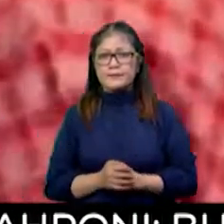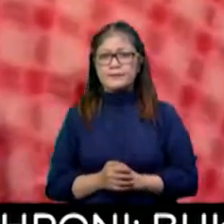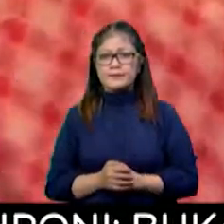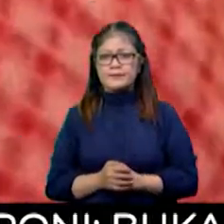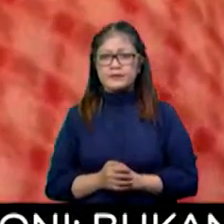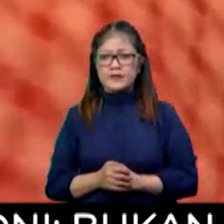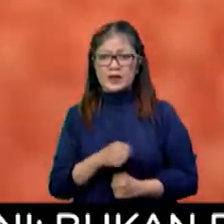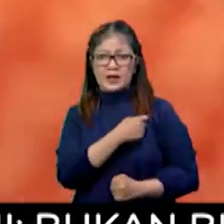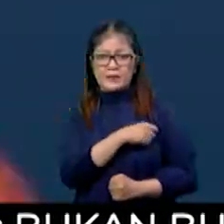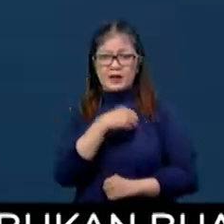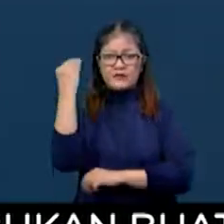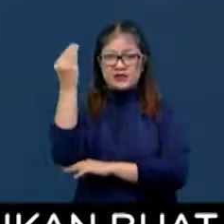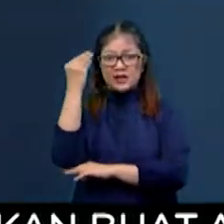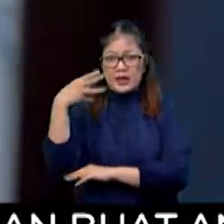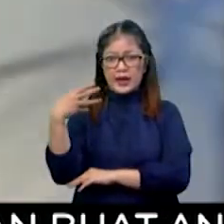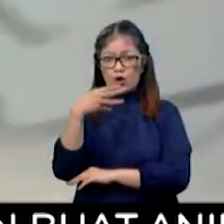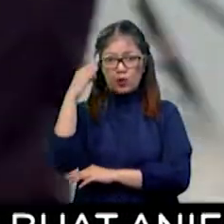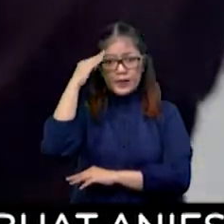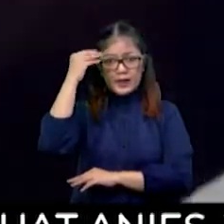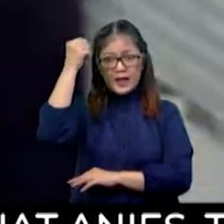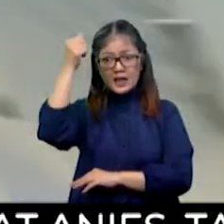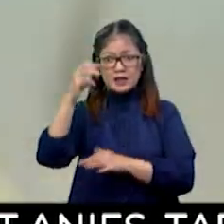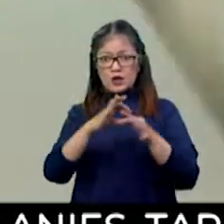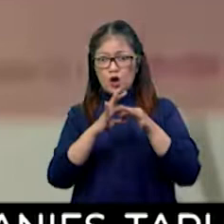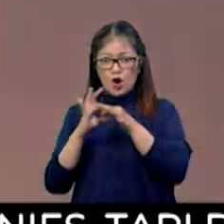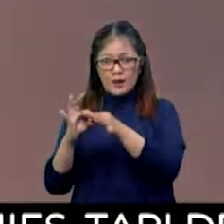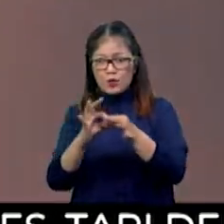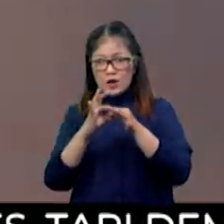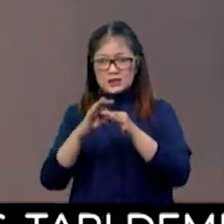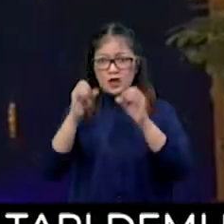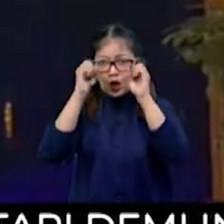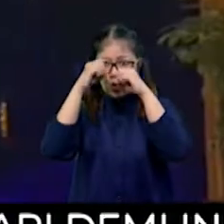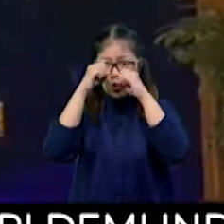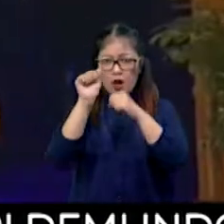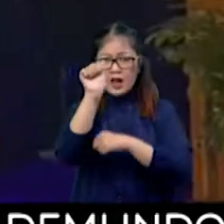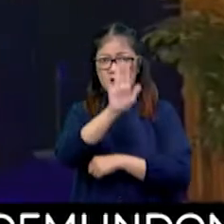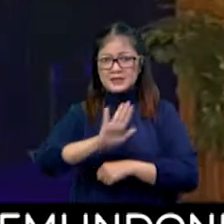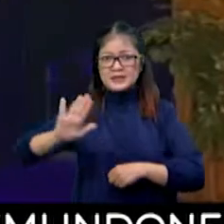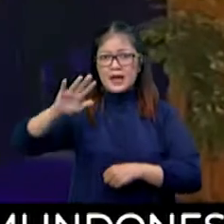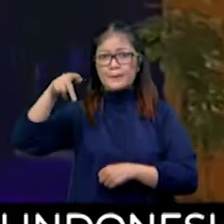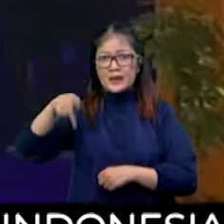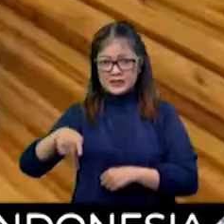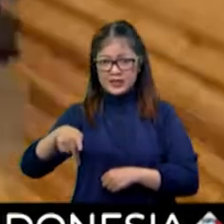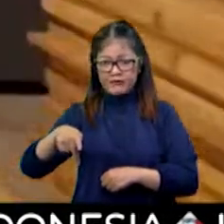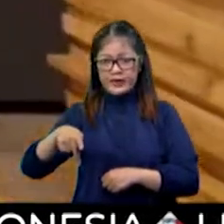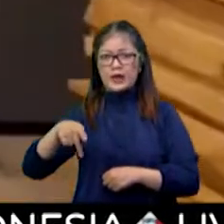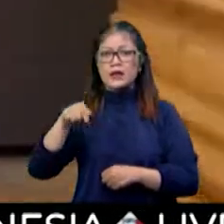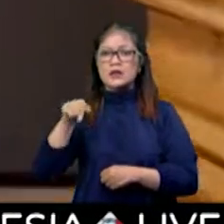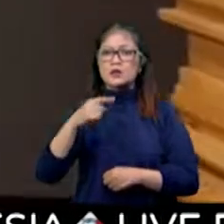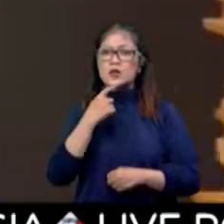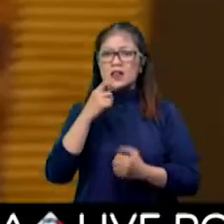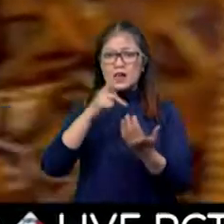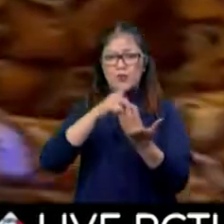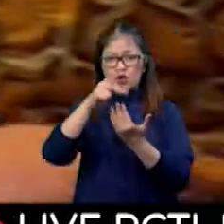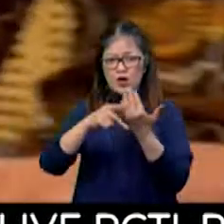Kementerian Pariwisata dan Ekonomi Kreatif berkolaborasi dengan Google Asia Pasifik dalam menjalankan sejumlah program yang berhubungan dengan teknologi digital. Mulai dari